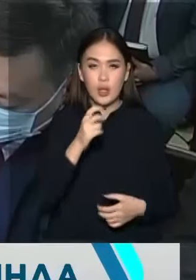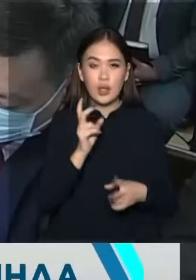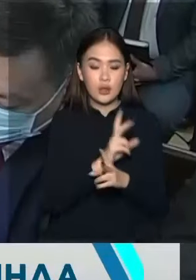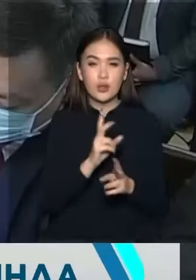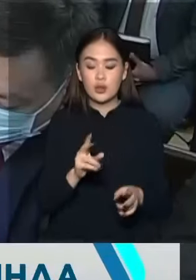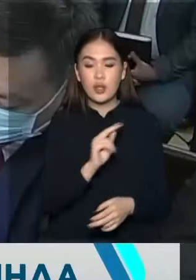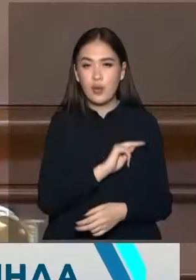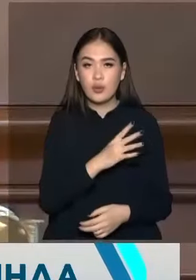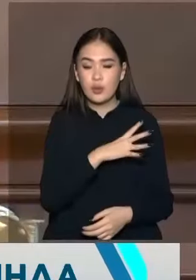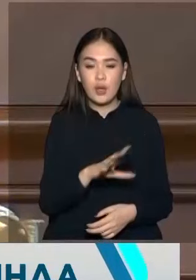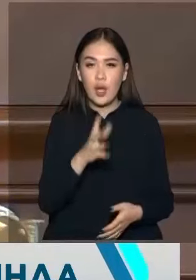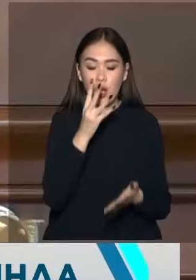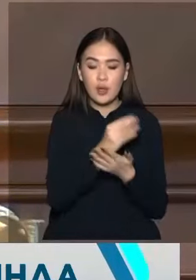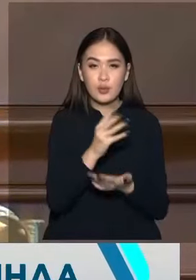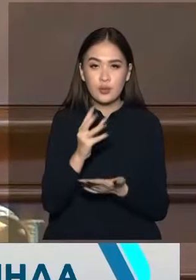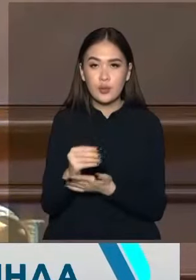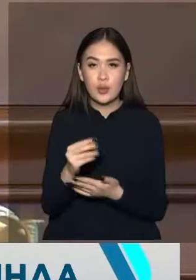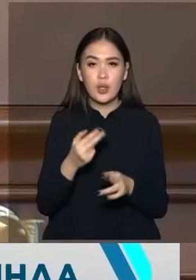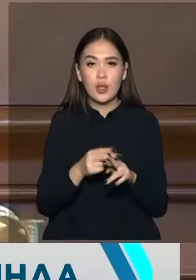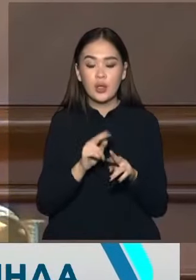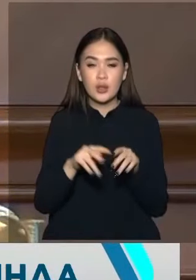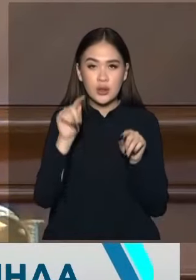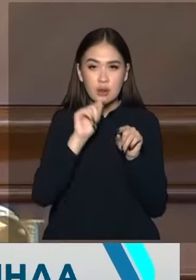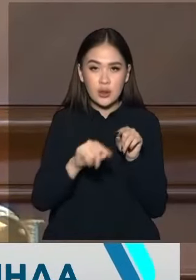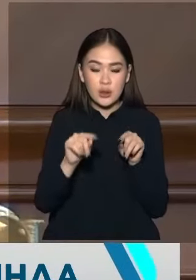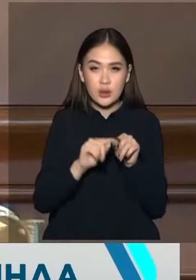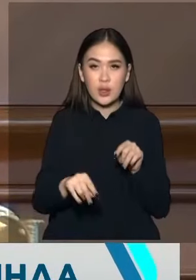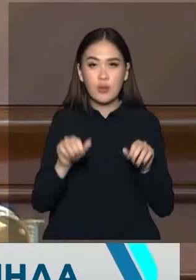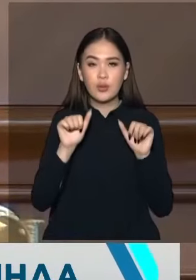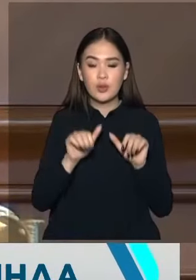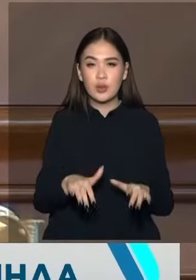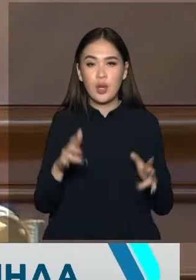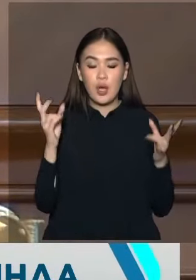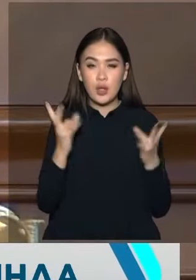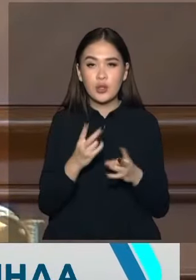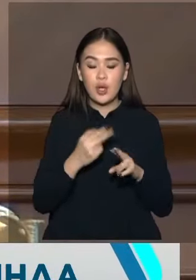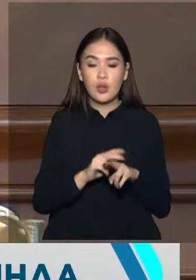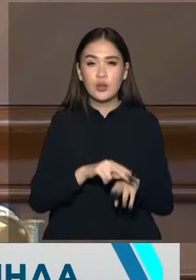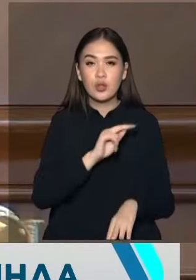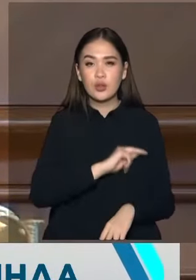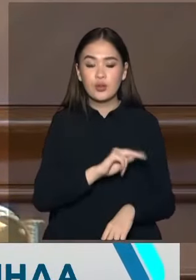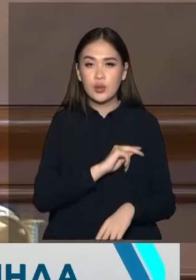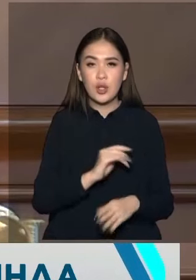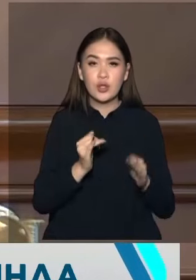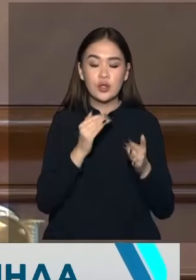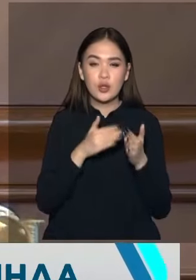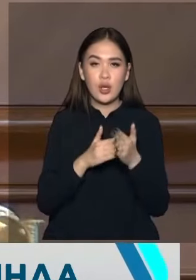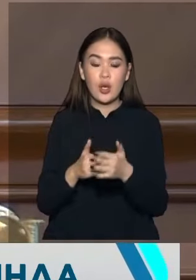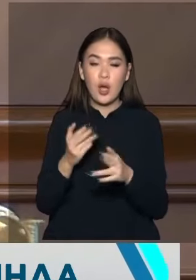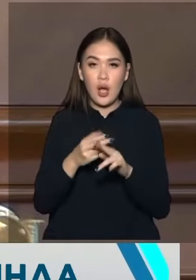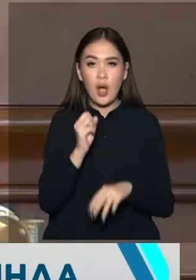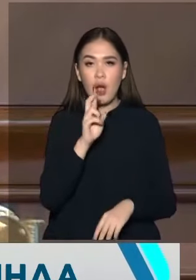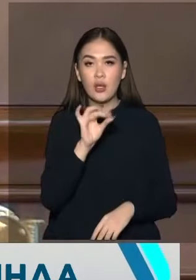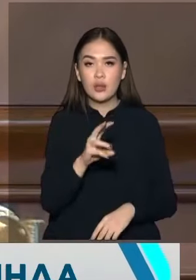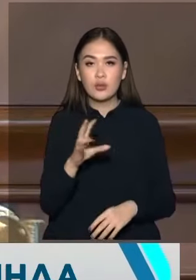істемеген инфрақұрылымның әрбір нысанын кешенді зерттеп және шешім қабылдау керек. Осындай жұмысты жергілікті деңгейде өңірлердің әкімдері